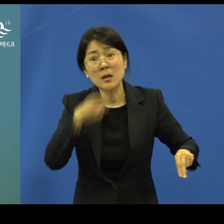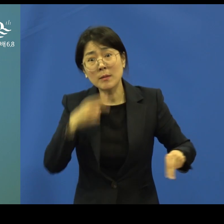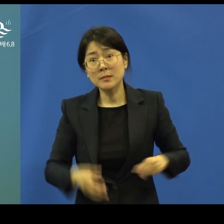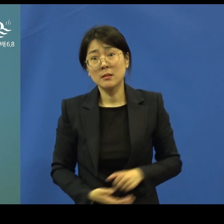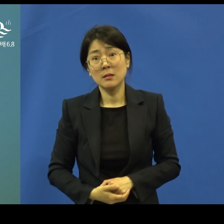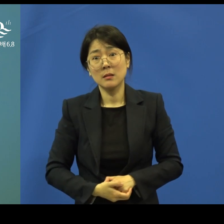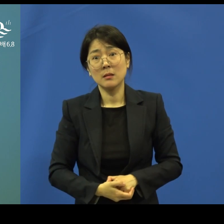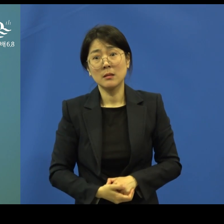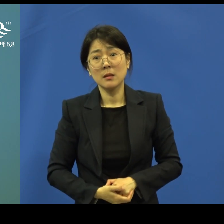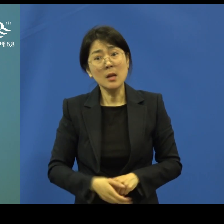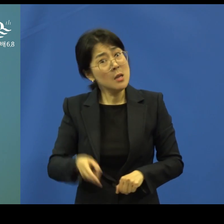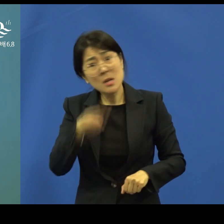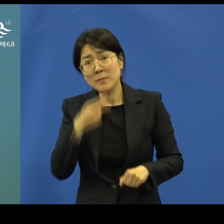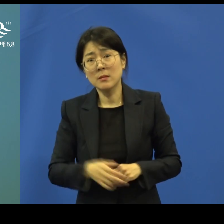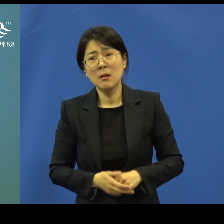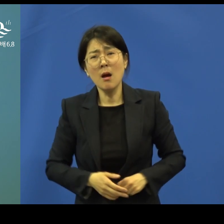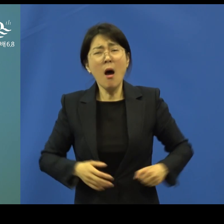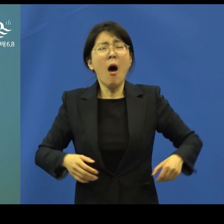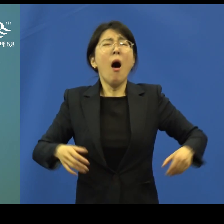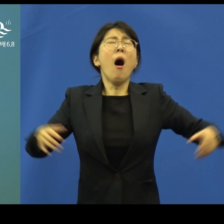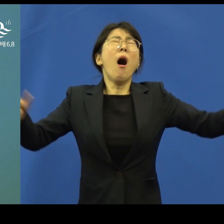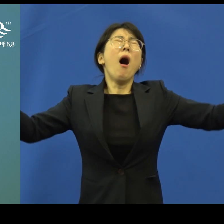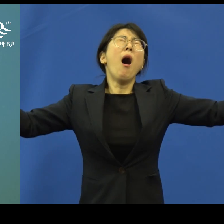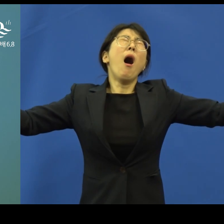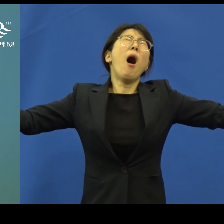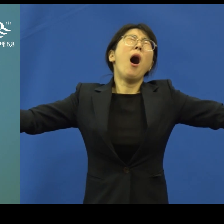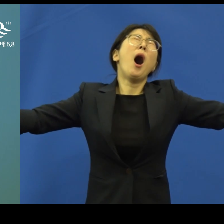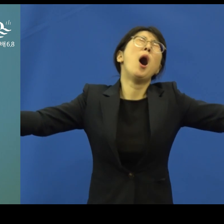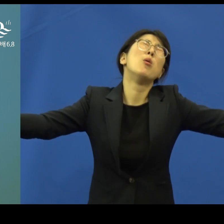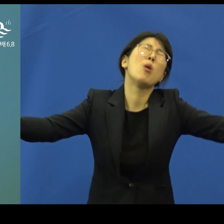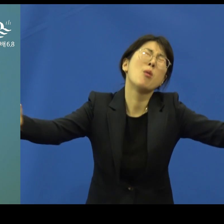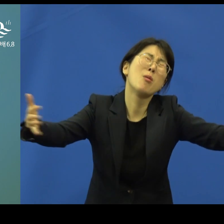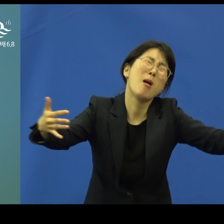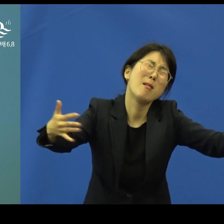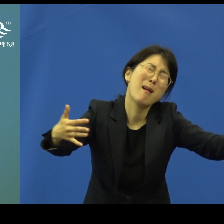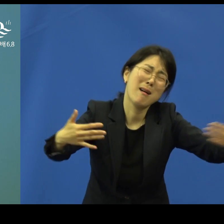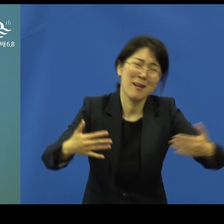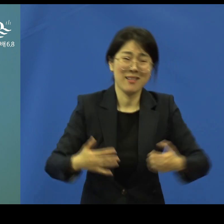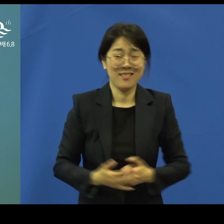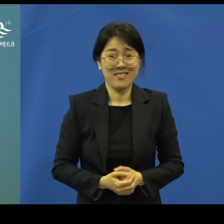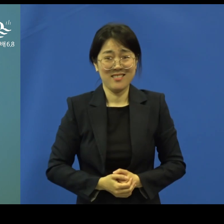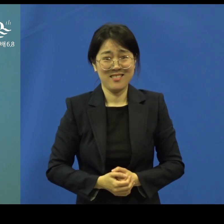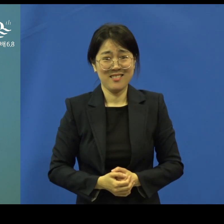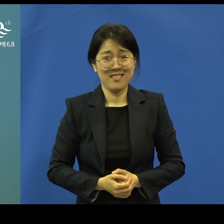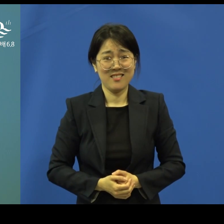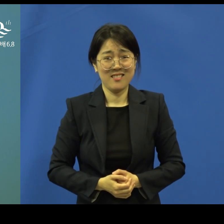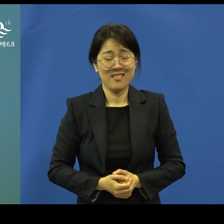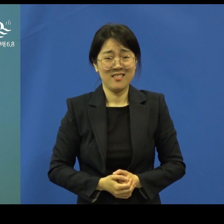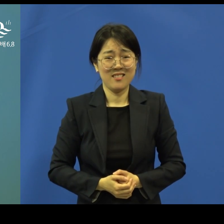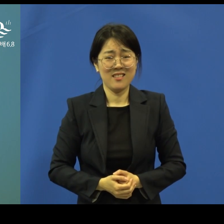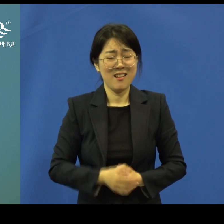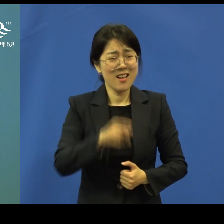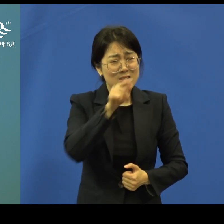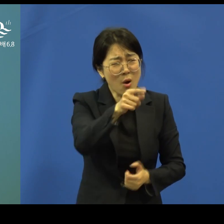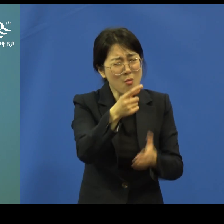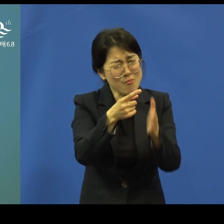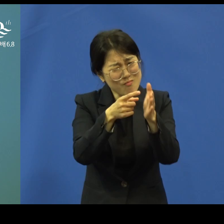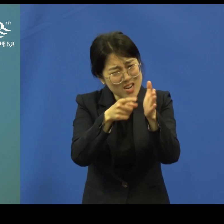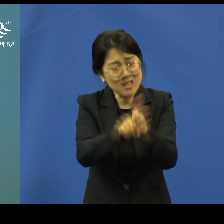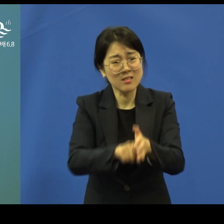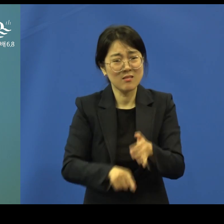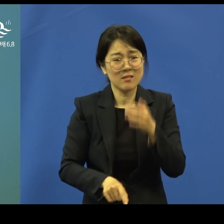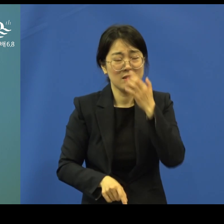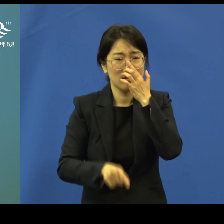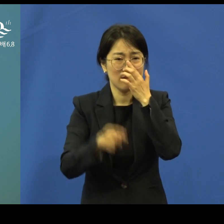열정적으로, 격정적으로. 마치 너 하나만 있는 것처럼, 이 우주에 너 하나만 있어도 너를 위하여 십자가에